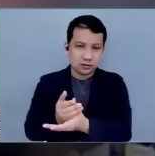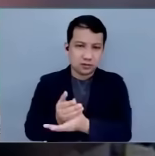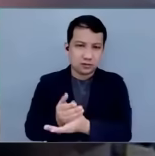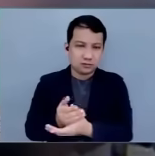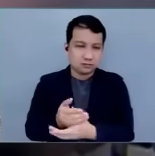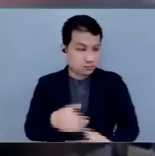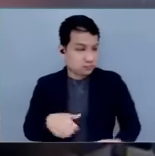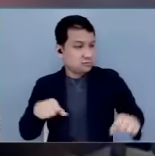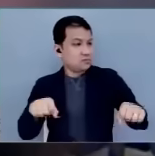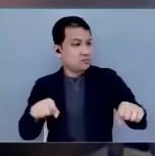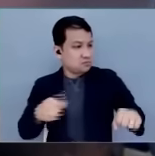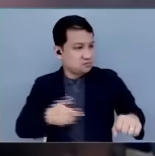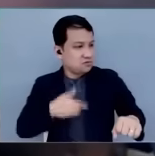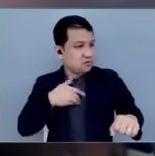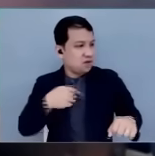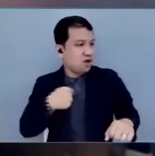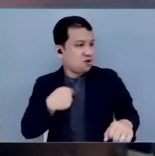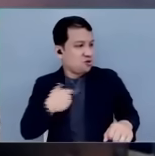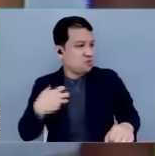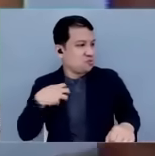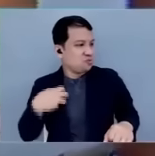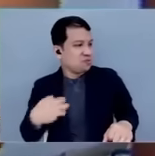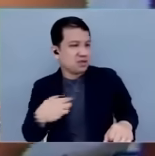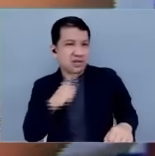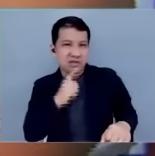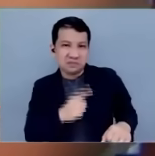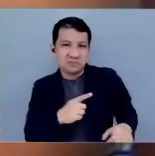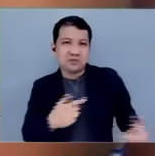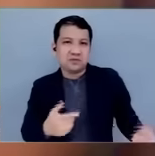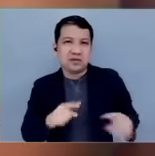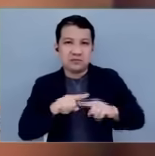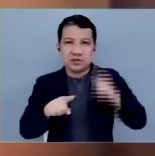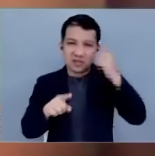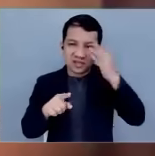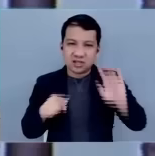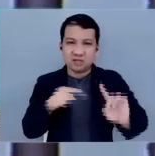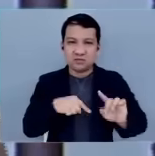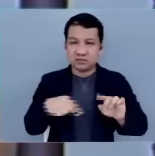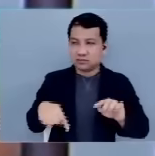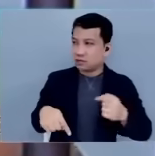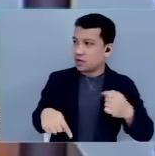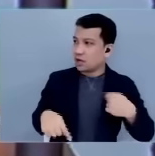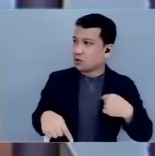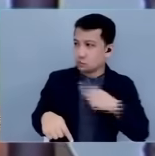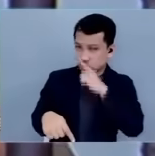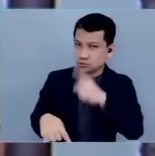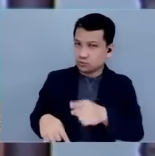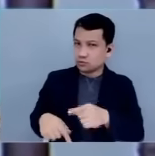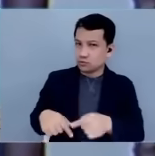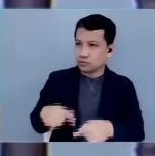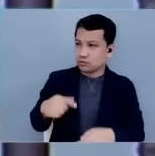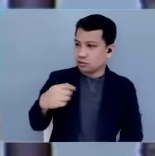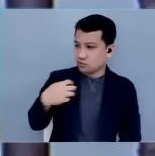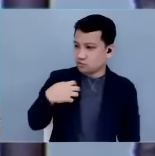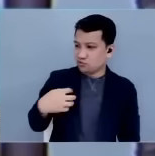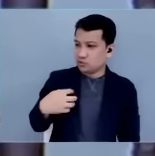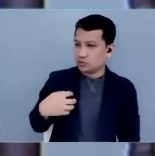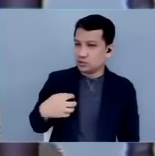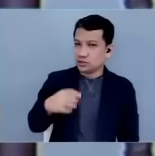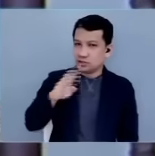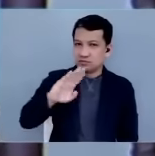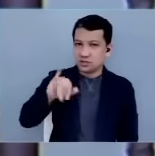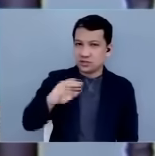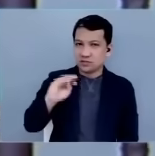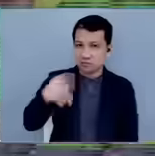lalaki, nagpakilalang pulis si alias Chris. Pero ang di niya alam, opisyal pala ng Bureau of Jail Management and Penology o